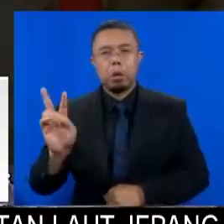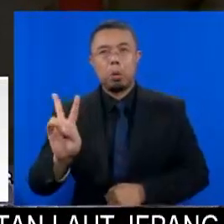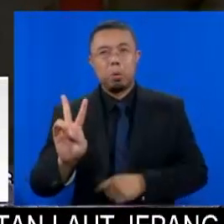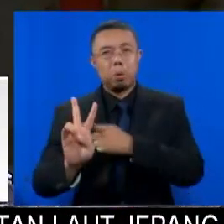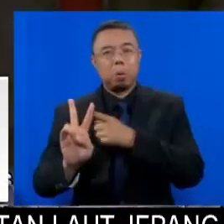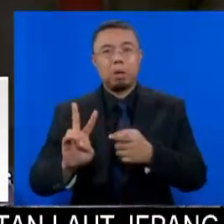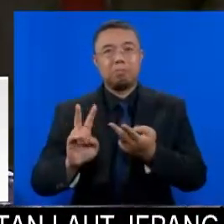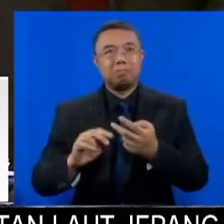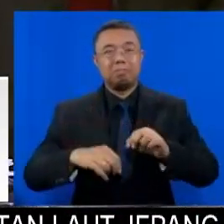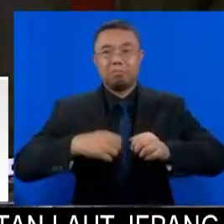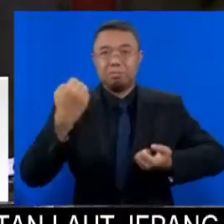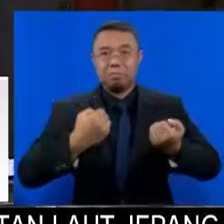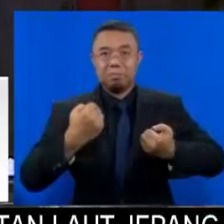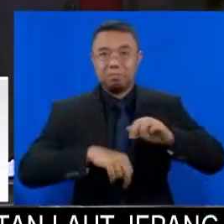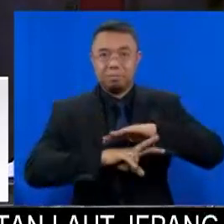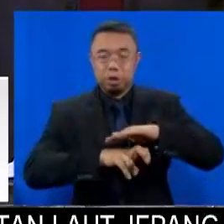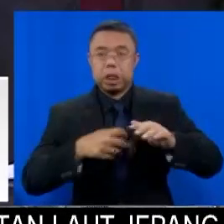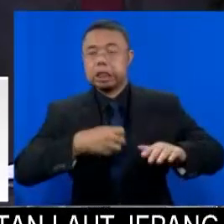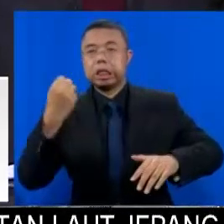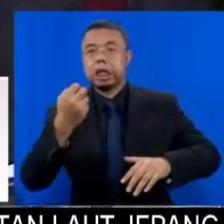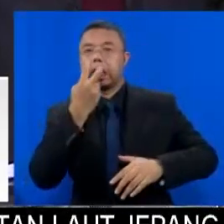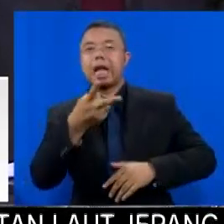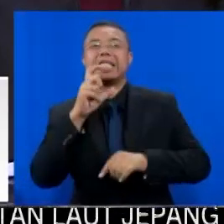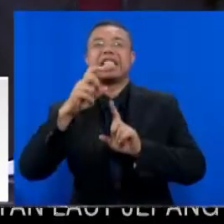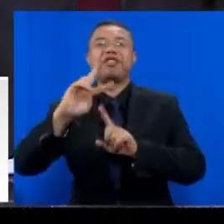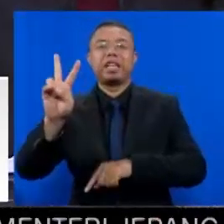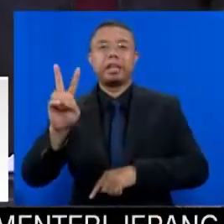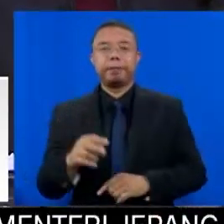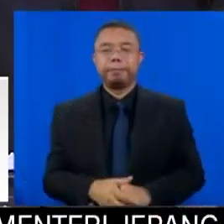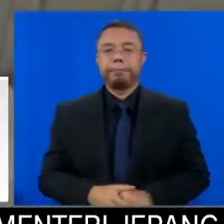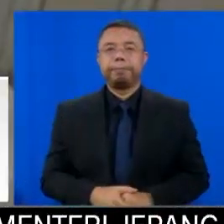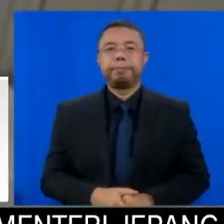pencuri mobil pick-up di Tangerang, Banten terekam kamera CCTV.